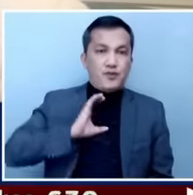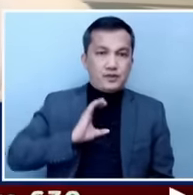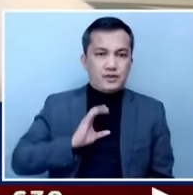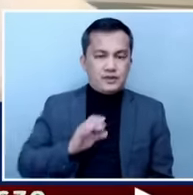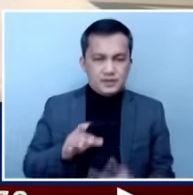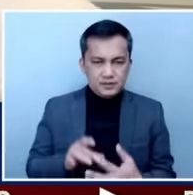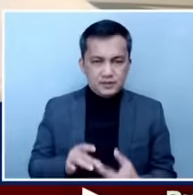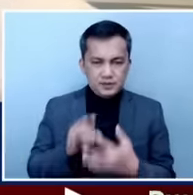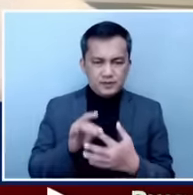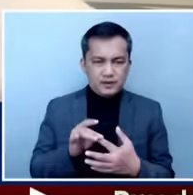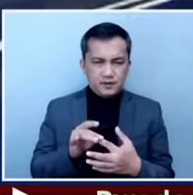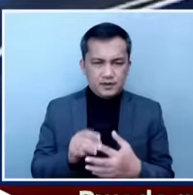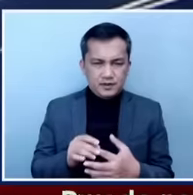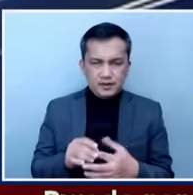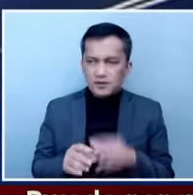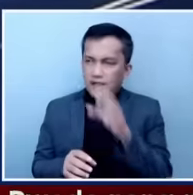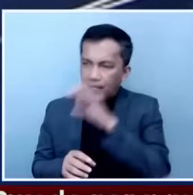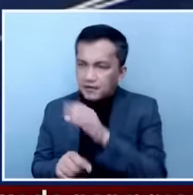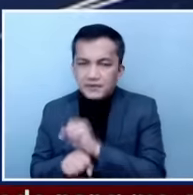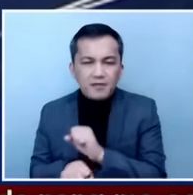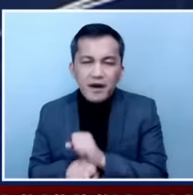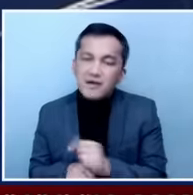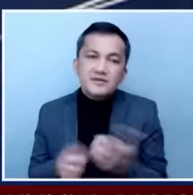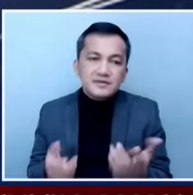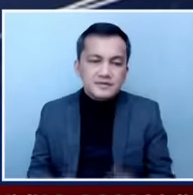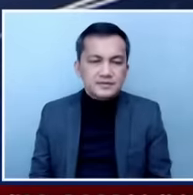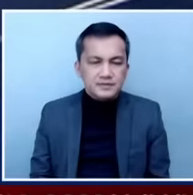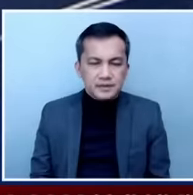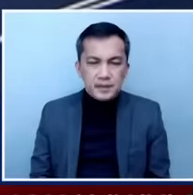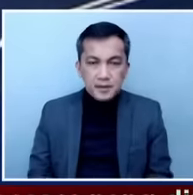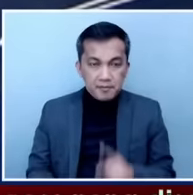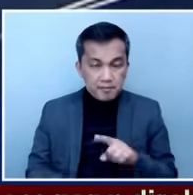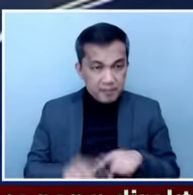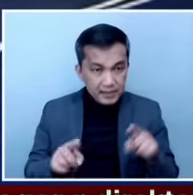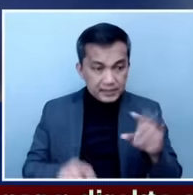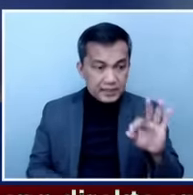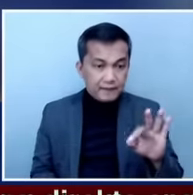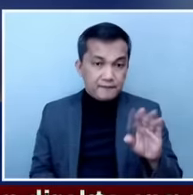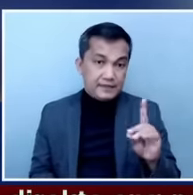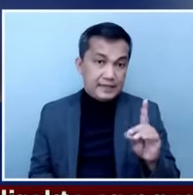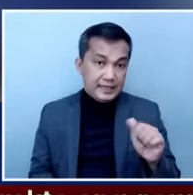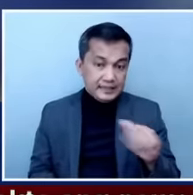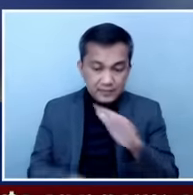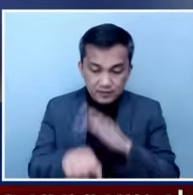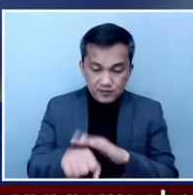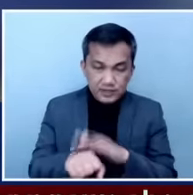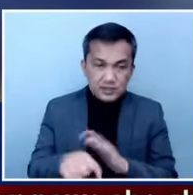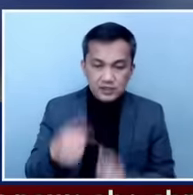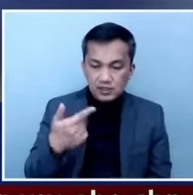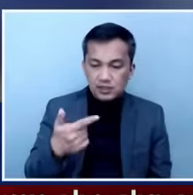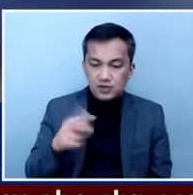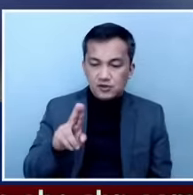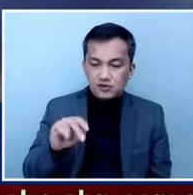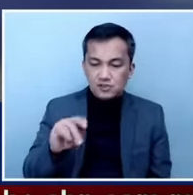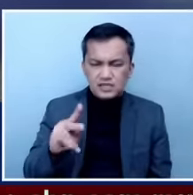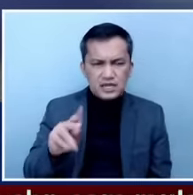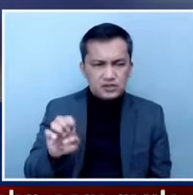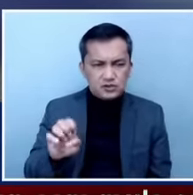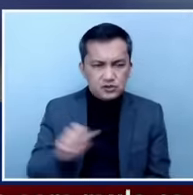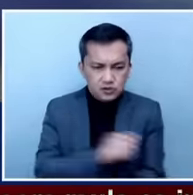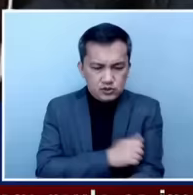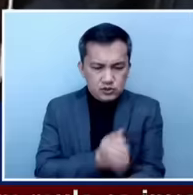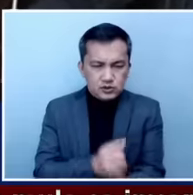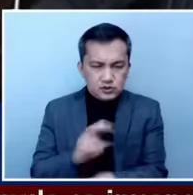kunwari mag-arap ka ng trabaho. Pero nagpaalala ang Food and Drug Administration na ang glutathione ay otorisado lang gamitin